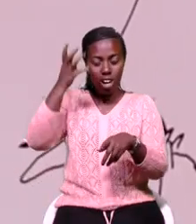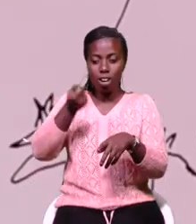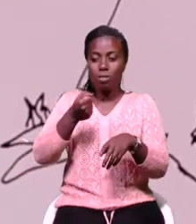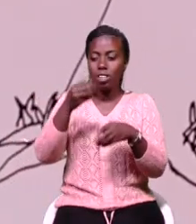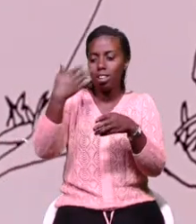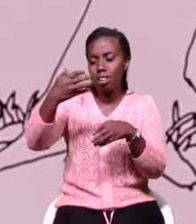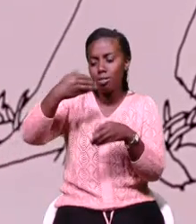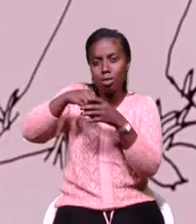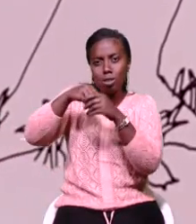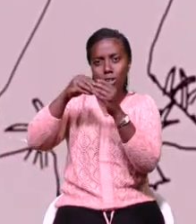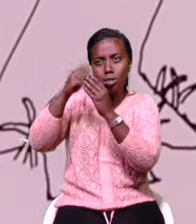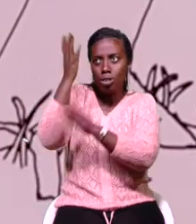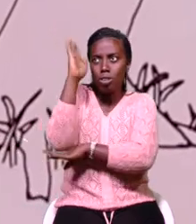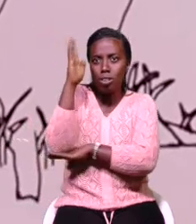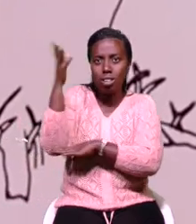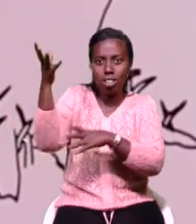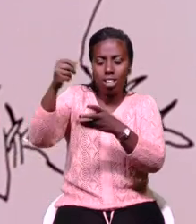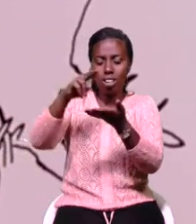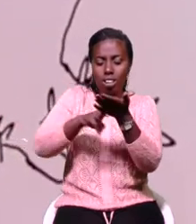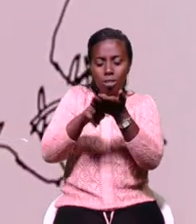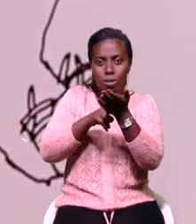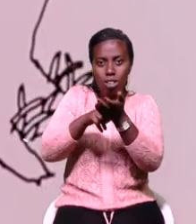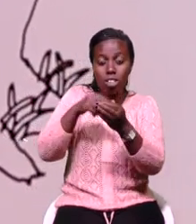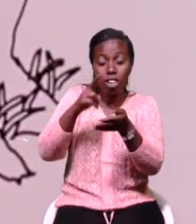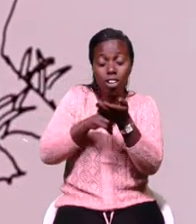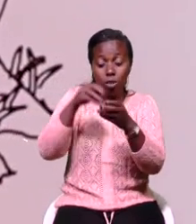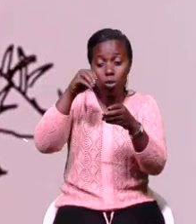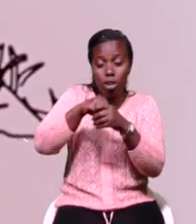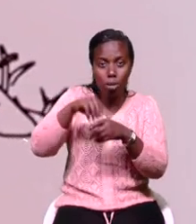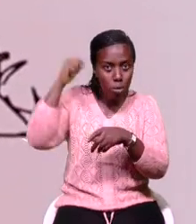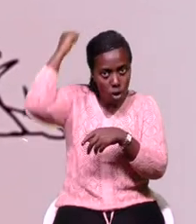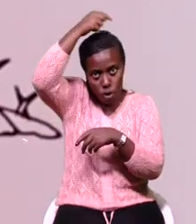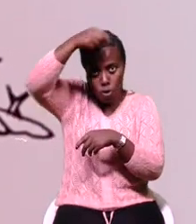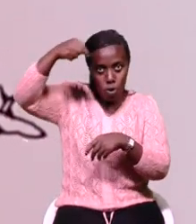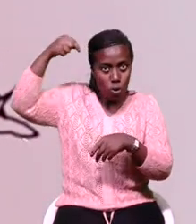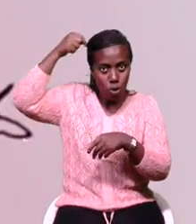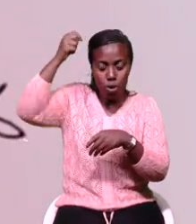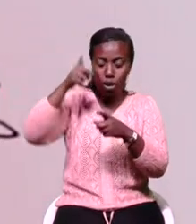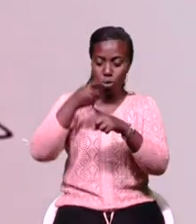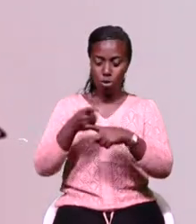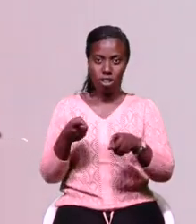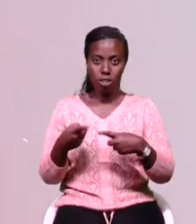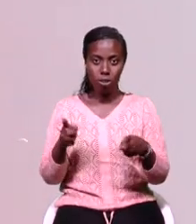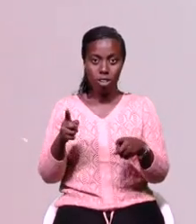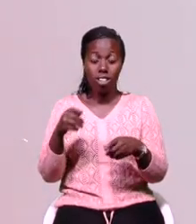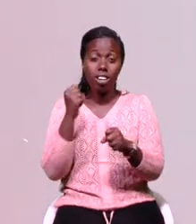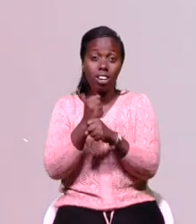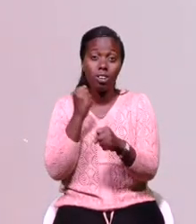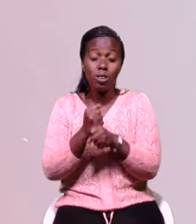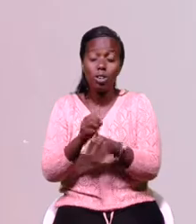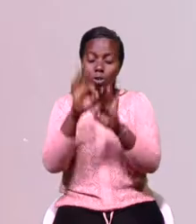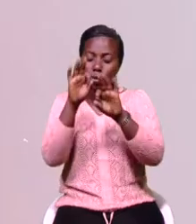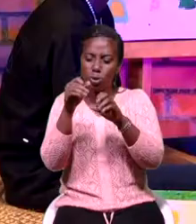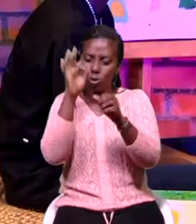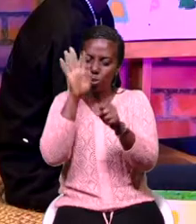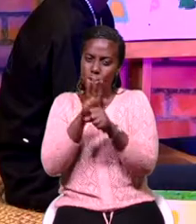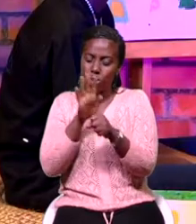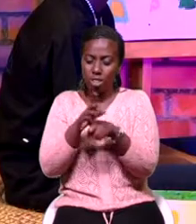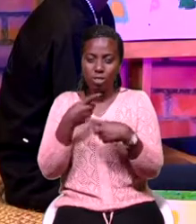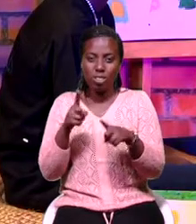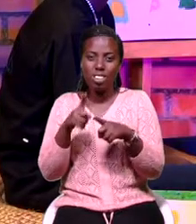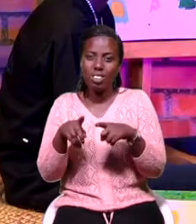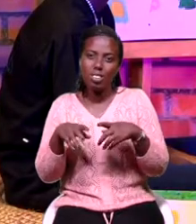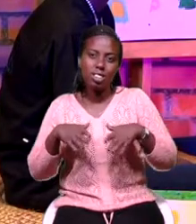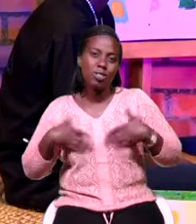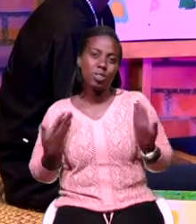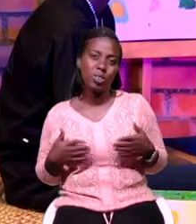mababi, yamara gukoresha ya mababi, agakoramo urugori rugiye rutandukanye, agakoramo utuntu twinshi cyane